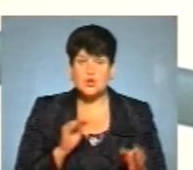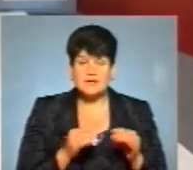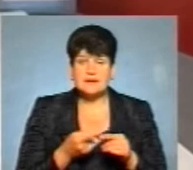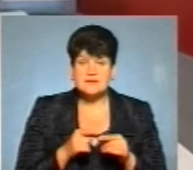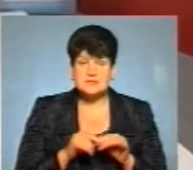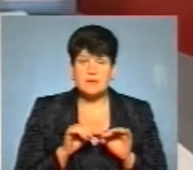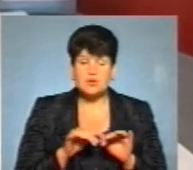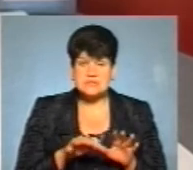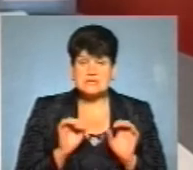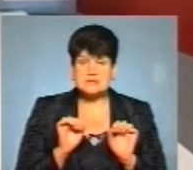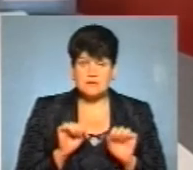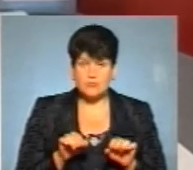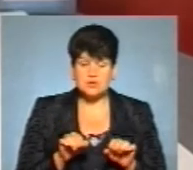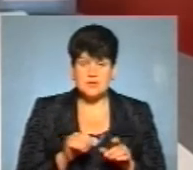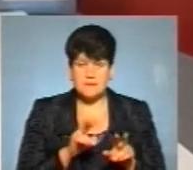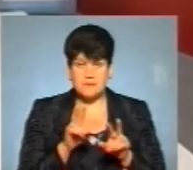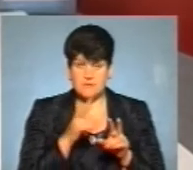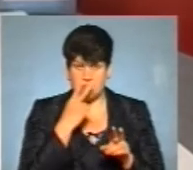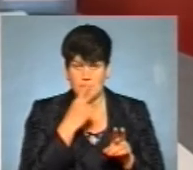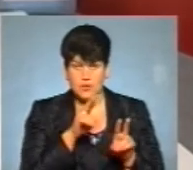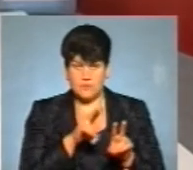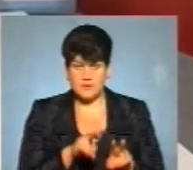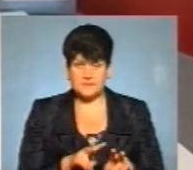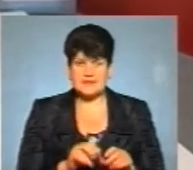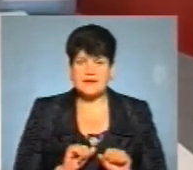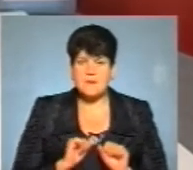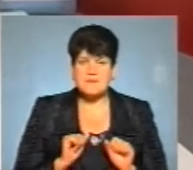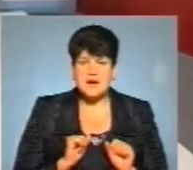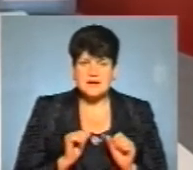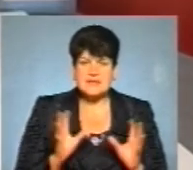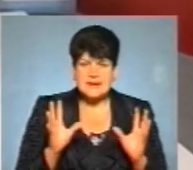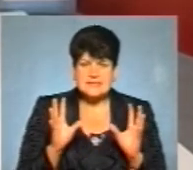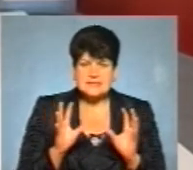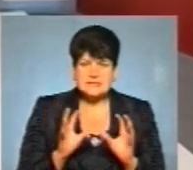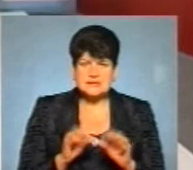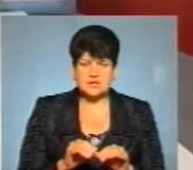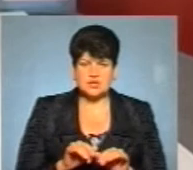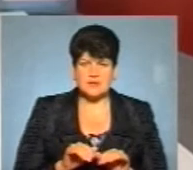можна простежити або якось згасання, намагання стишити процес